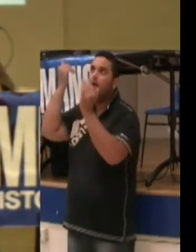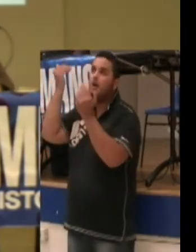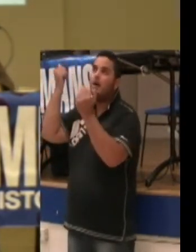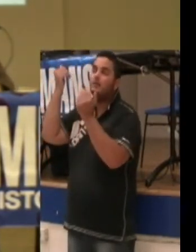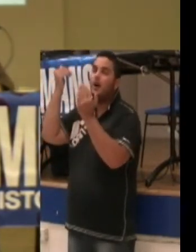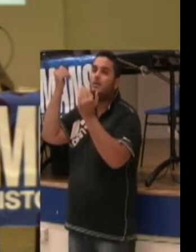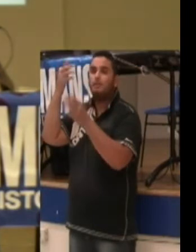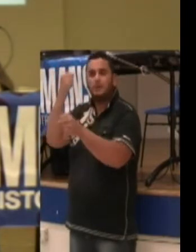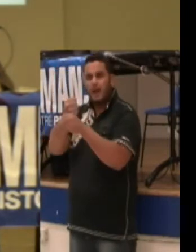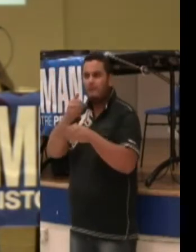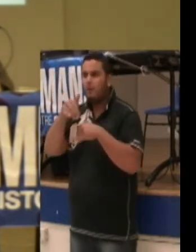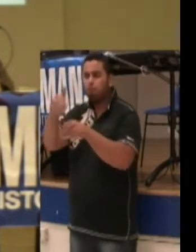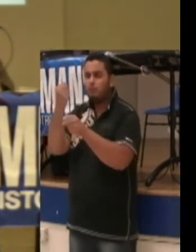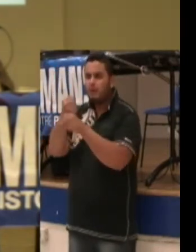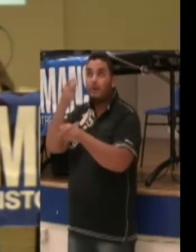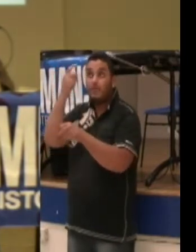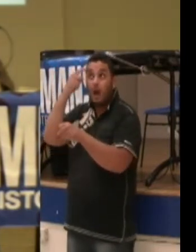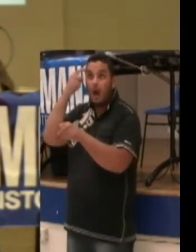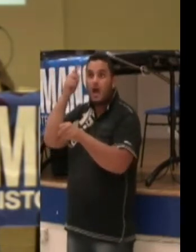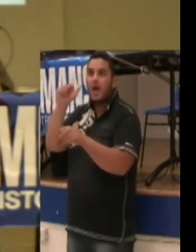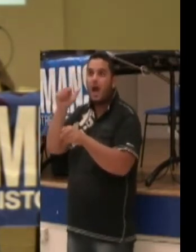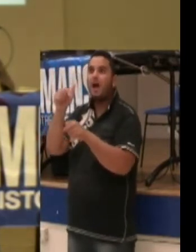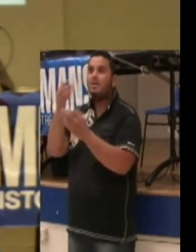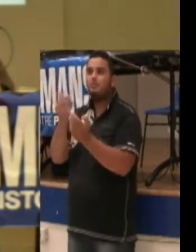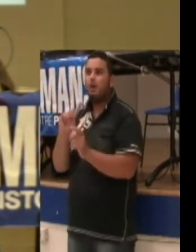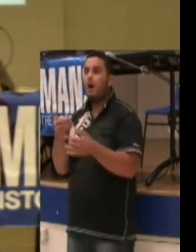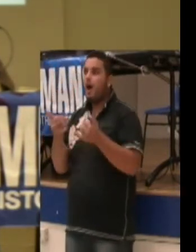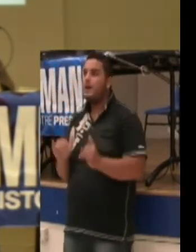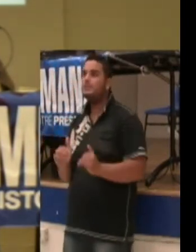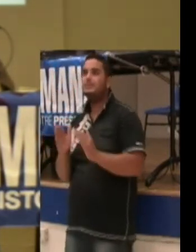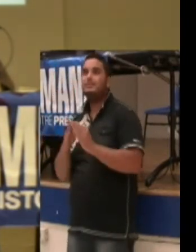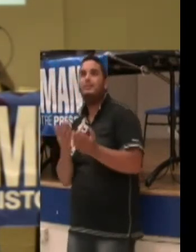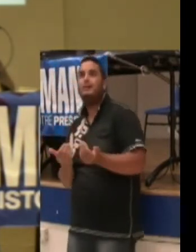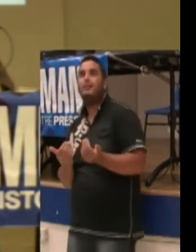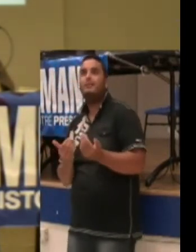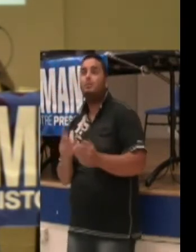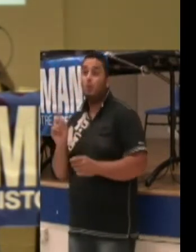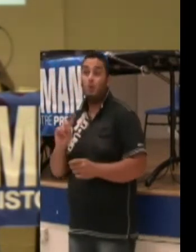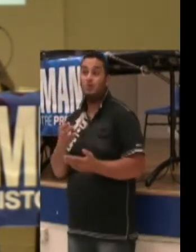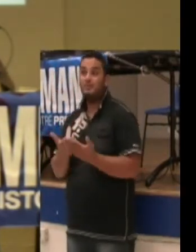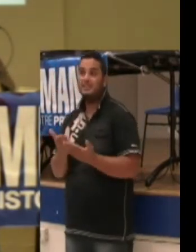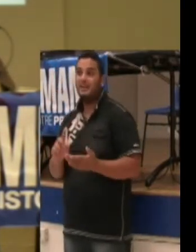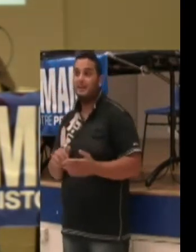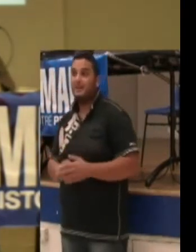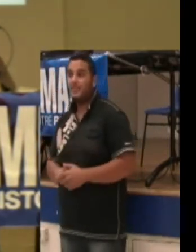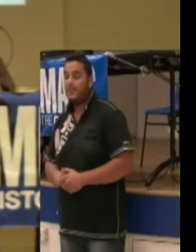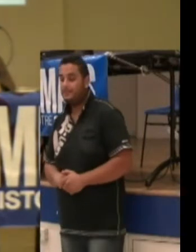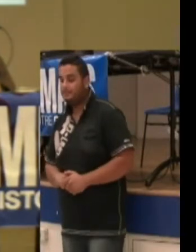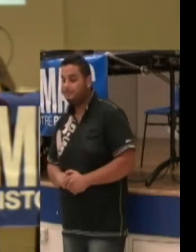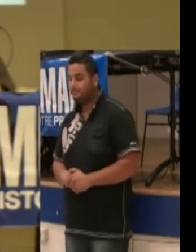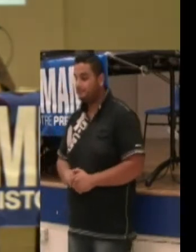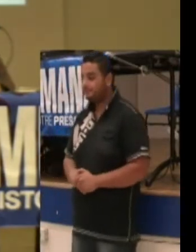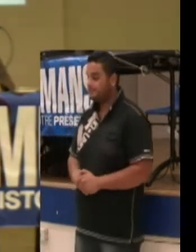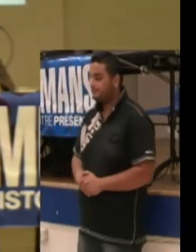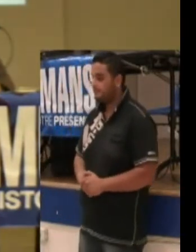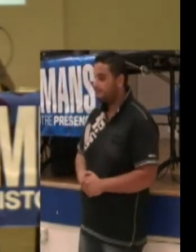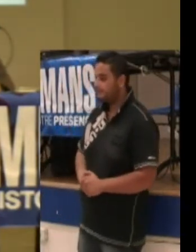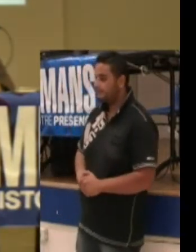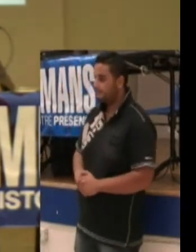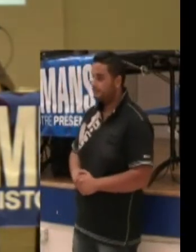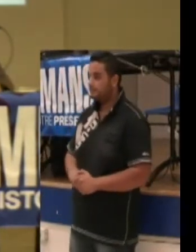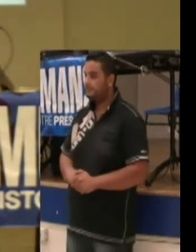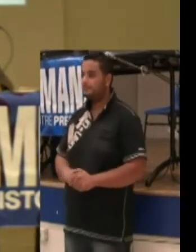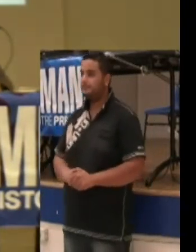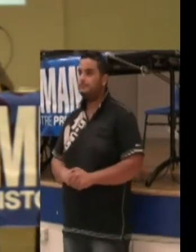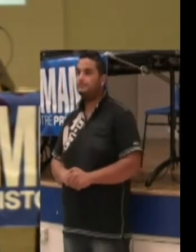dire. Quand je sais que, aujourd'hui, je ne me suis pas levé pour faire salat as-subh, qu'est-ce qui s'est passé? Ben, j'ai trop veillé. Et ben, tidar as-salat ba'da